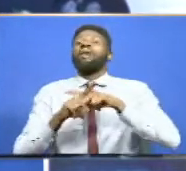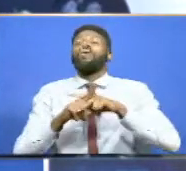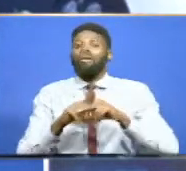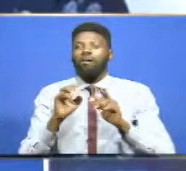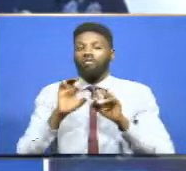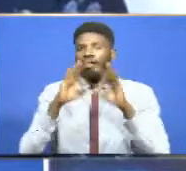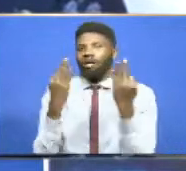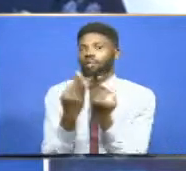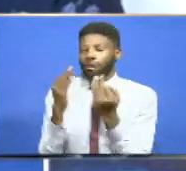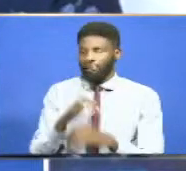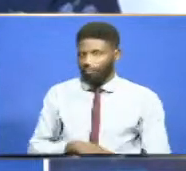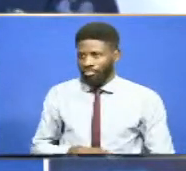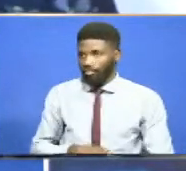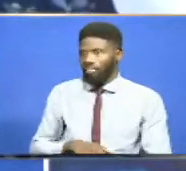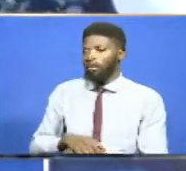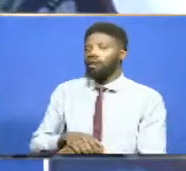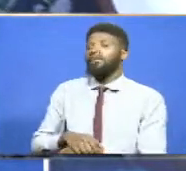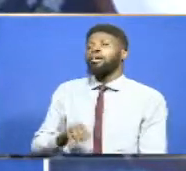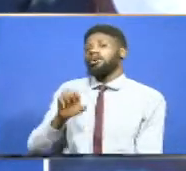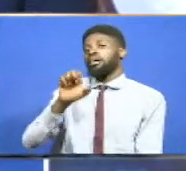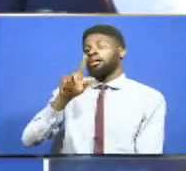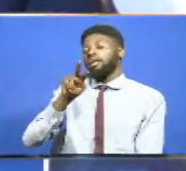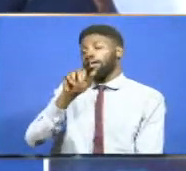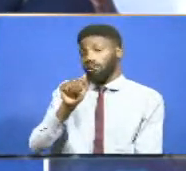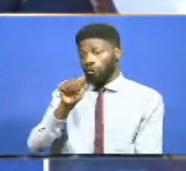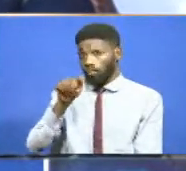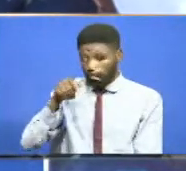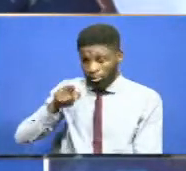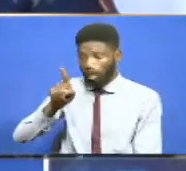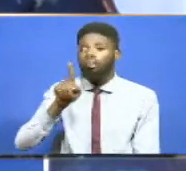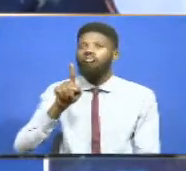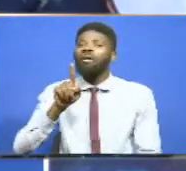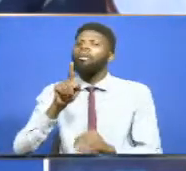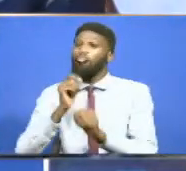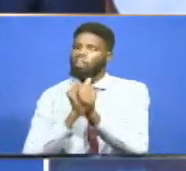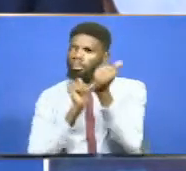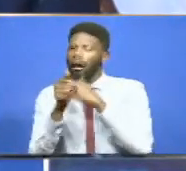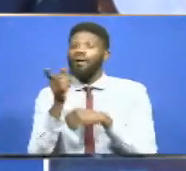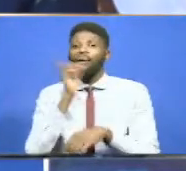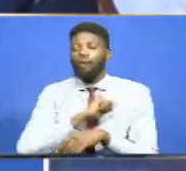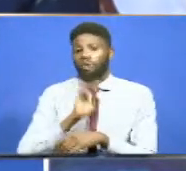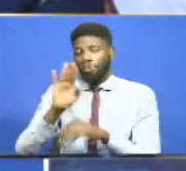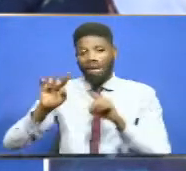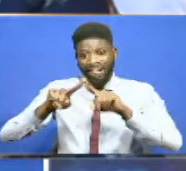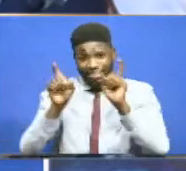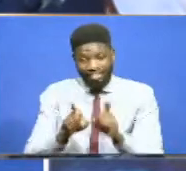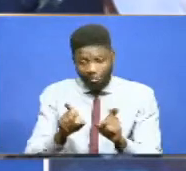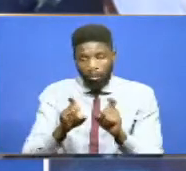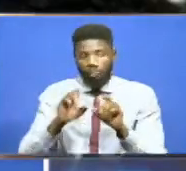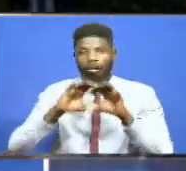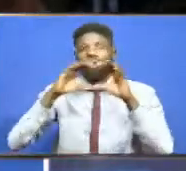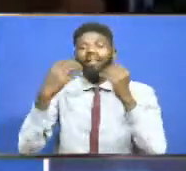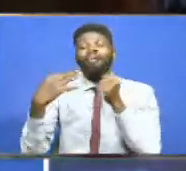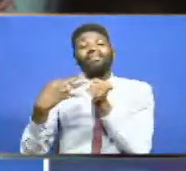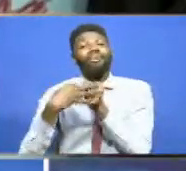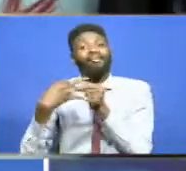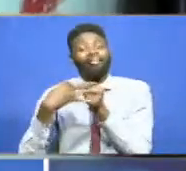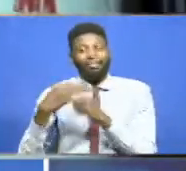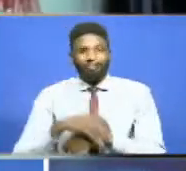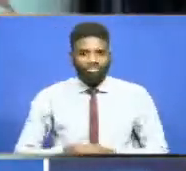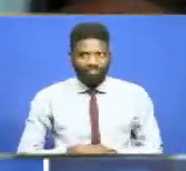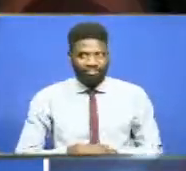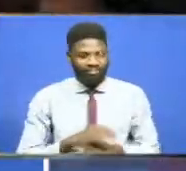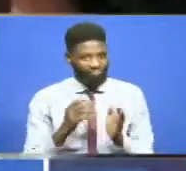Iliana Baraza ameweza kunawiri katika mtihani wake wa darasa la 8.